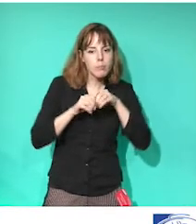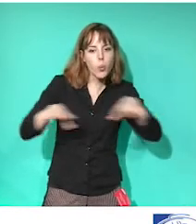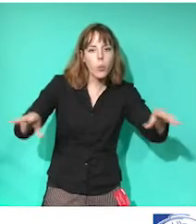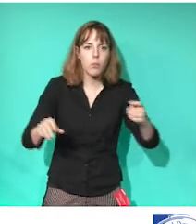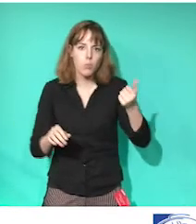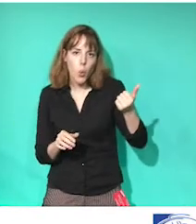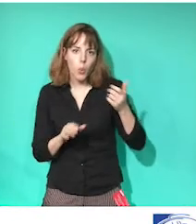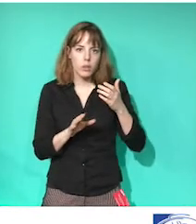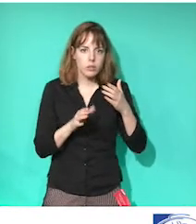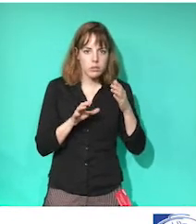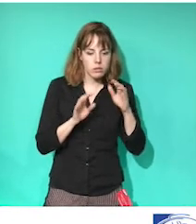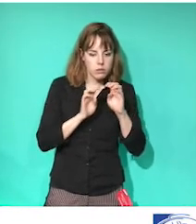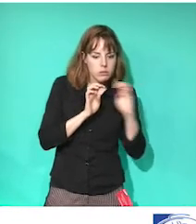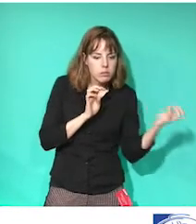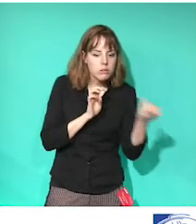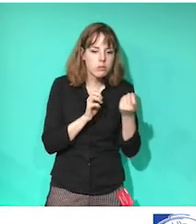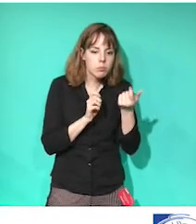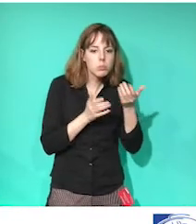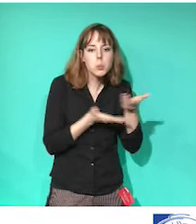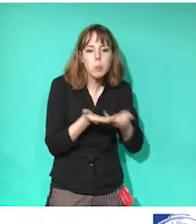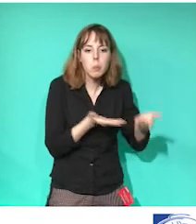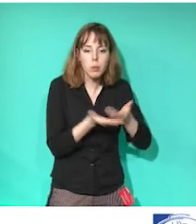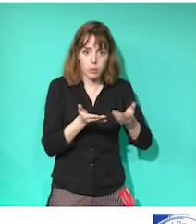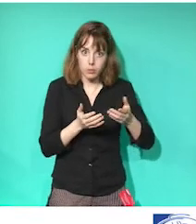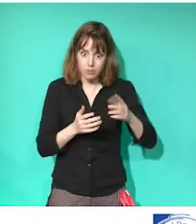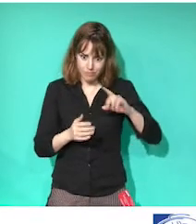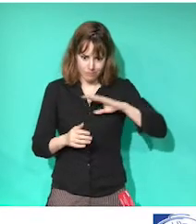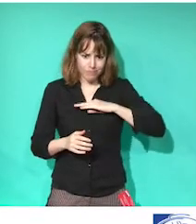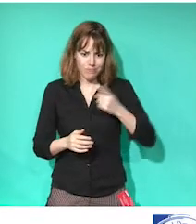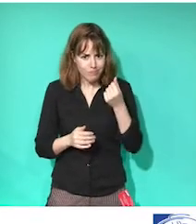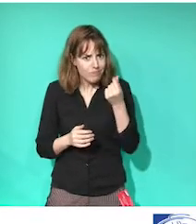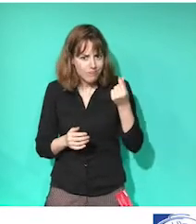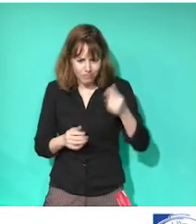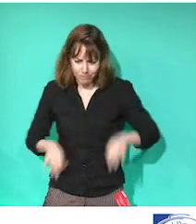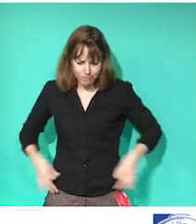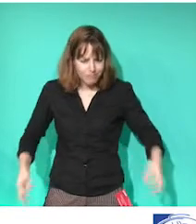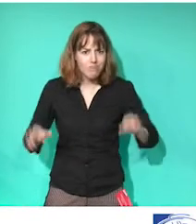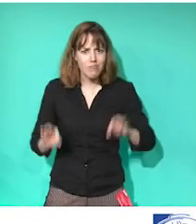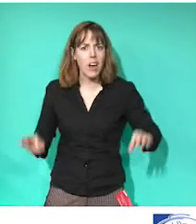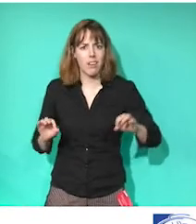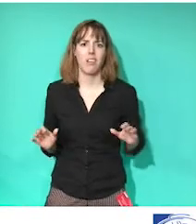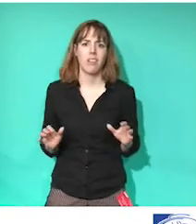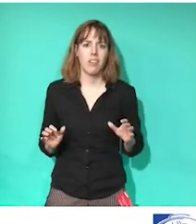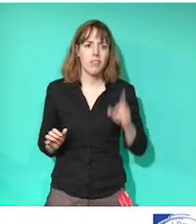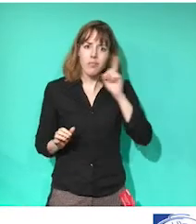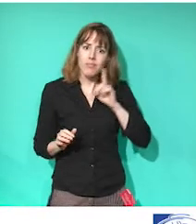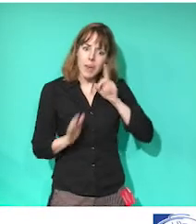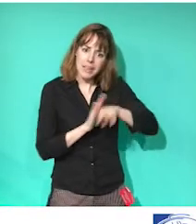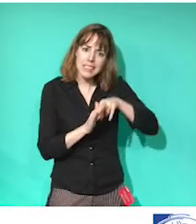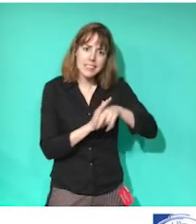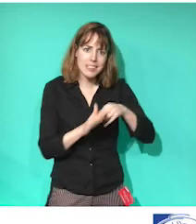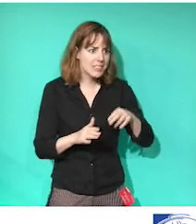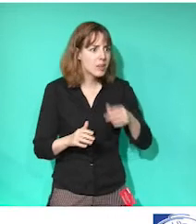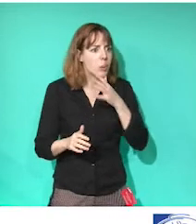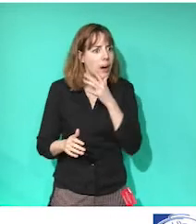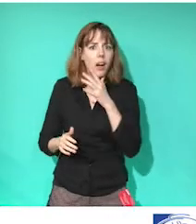est confidentiel et intimiste parce qu'il n'y a pas d'argent. Et quand c'est une femme réalisatrice, elle n'a pas les moyens de faire en effet un péplum avec des milliers de figurants. Donc